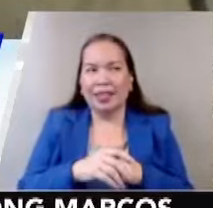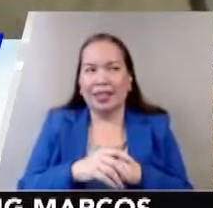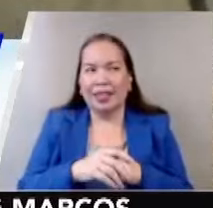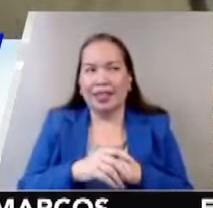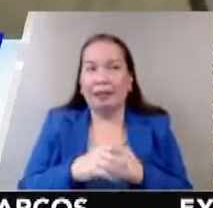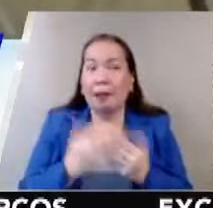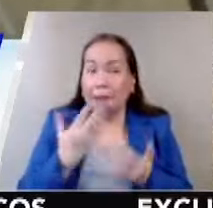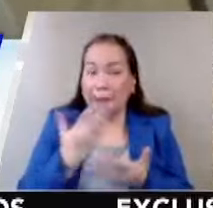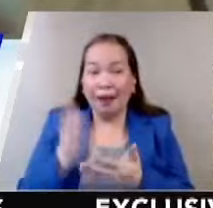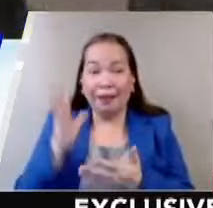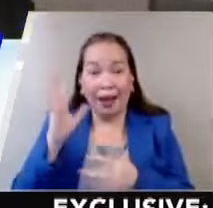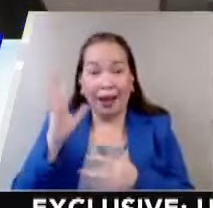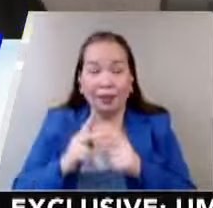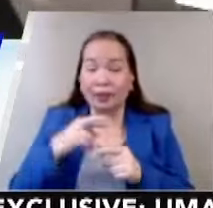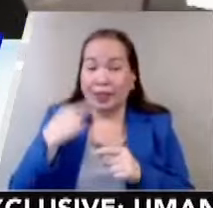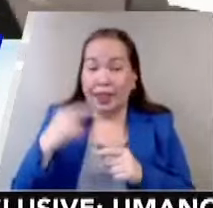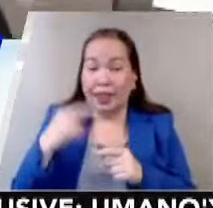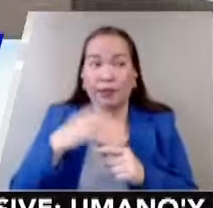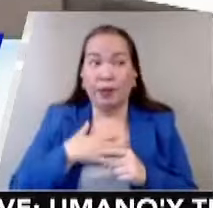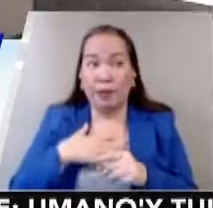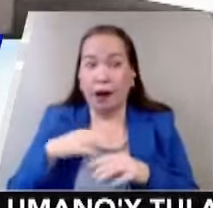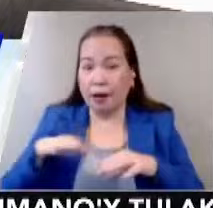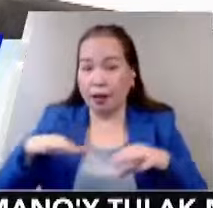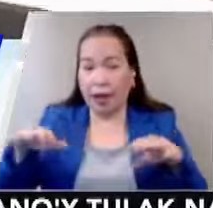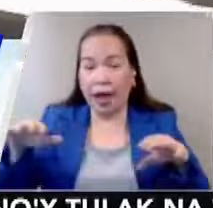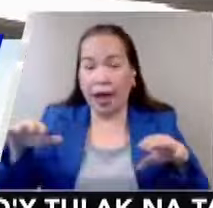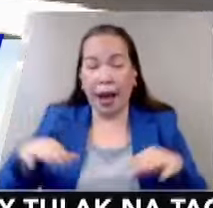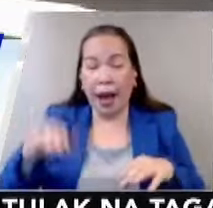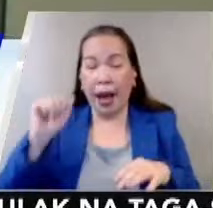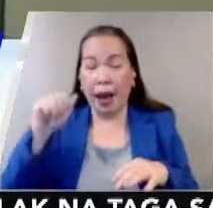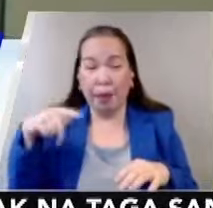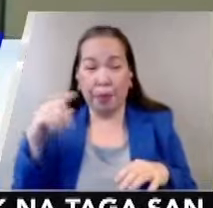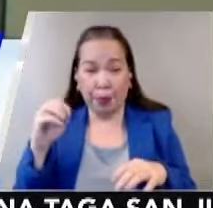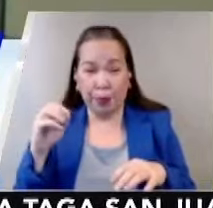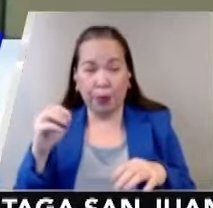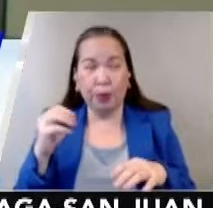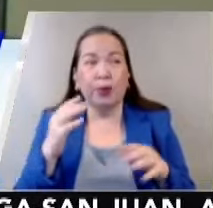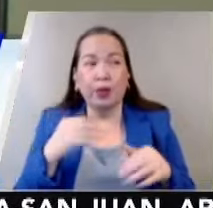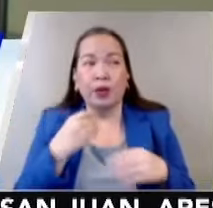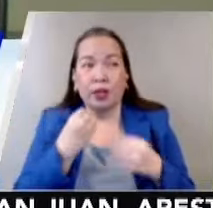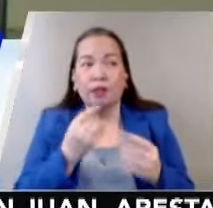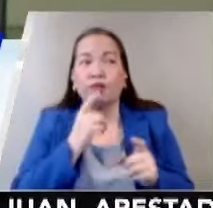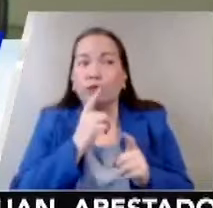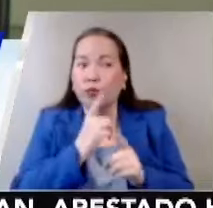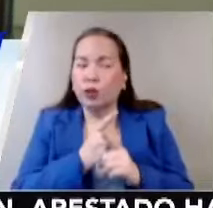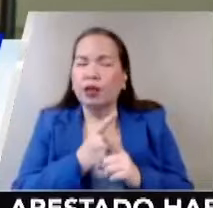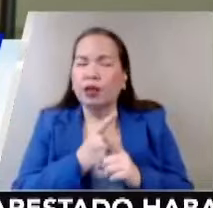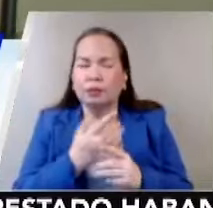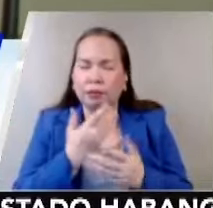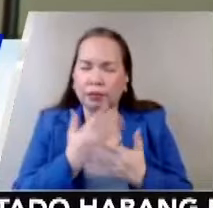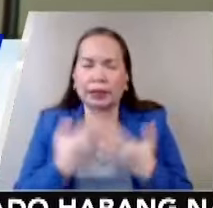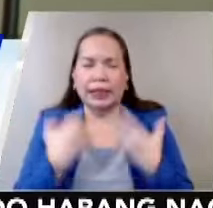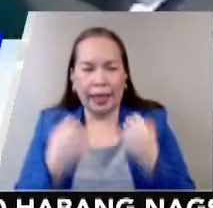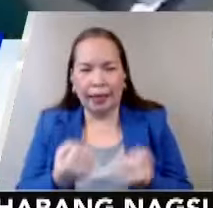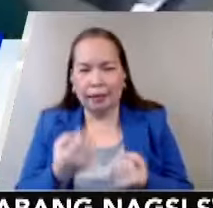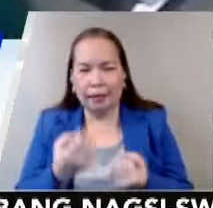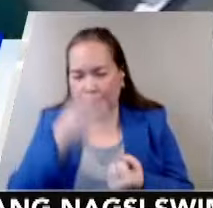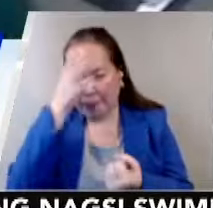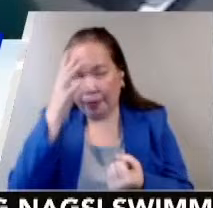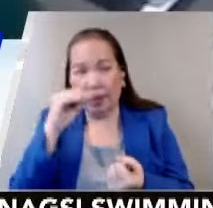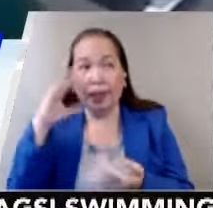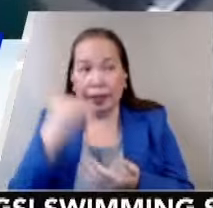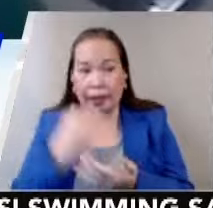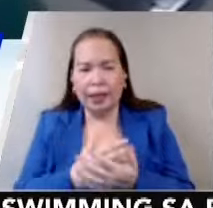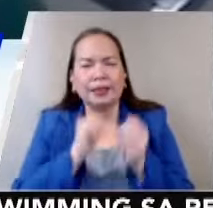sa mga apo ko. Kaya para masiguro na maayos ang kalusugan ng mag-ama, sinamahan natin sila